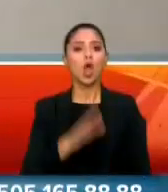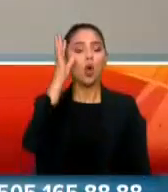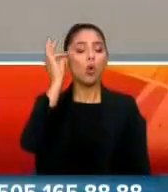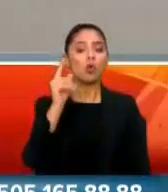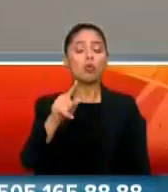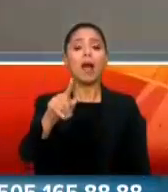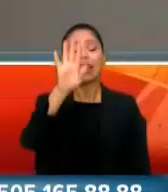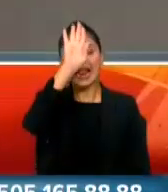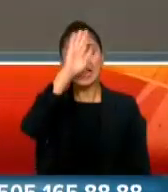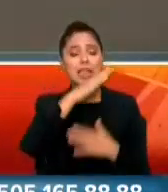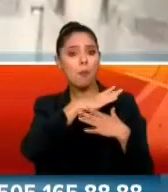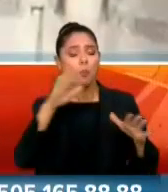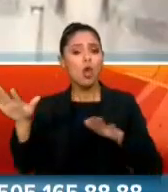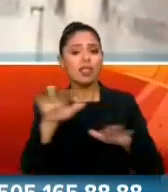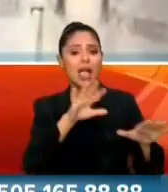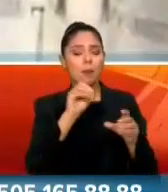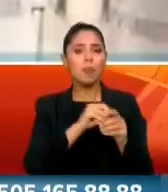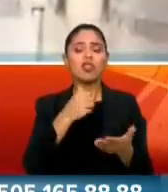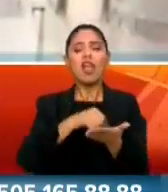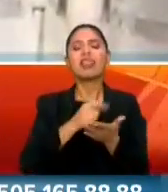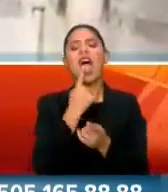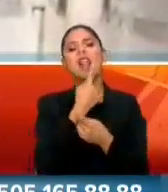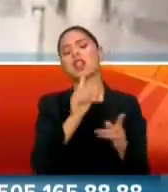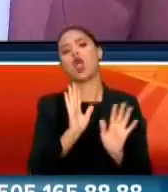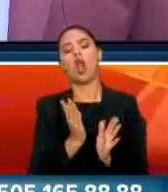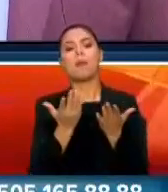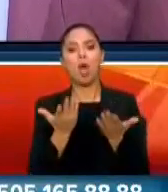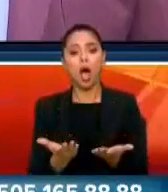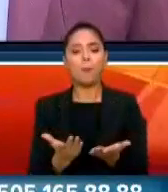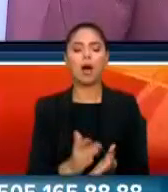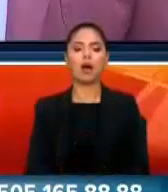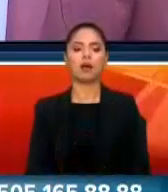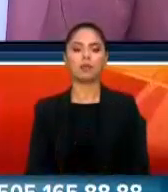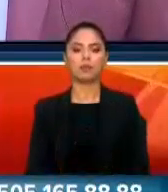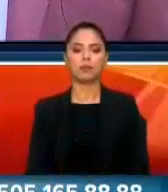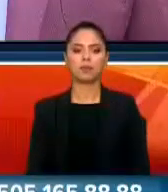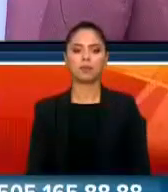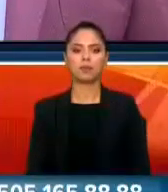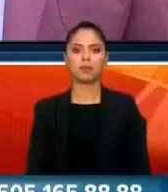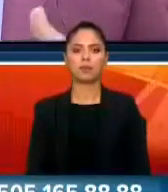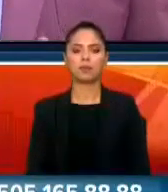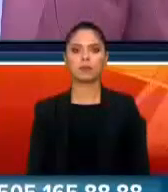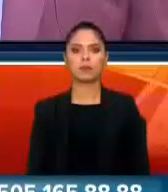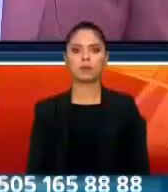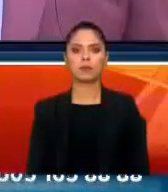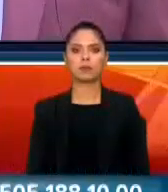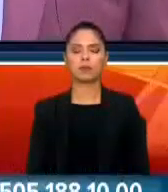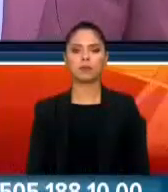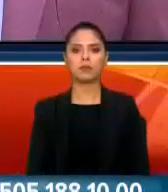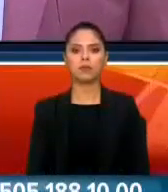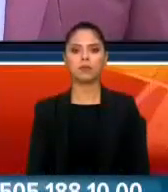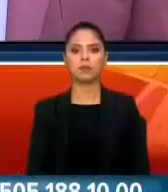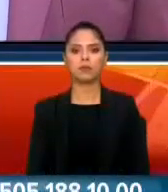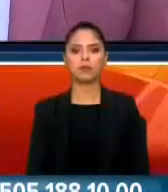Uzmanlar olası İstanbul depremi için Net bir tarih vermedi ama 4.2 nin sonra